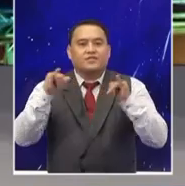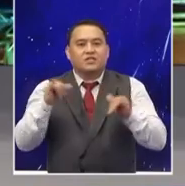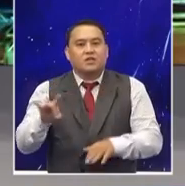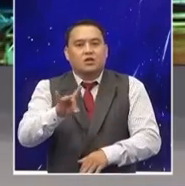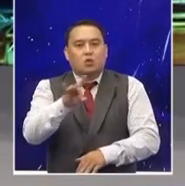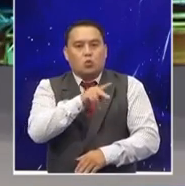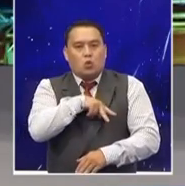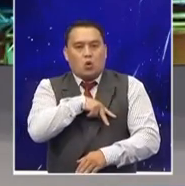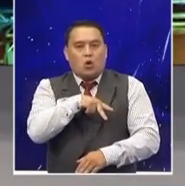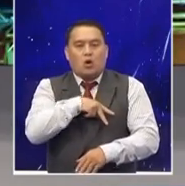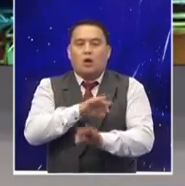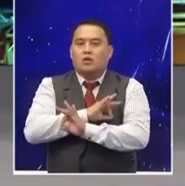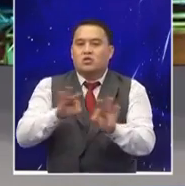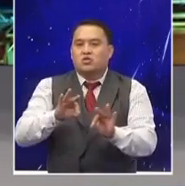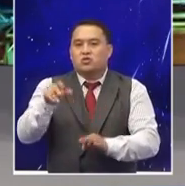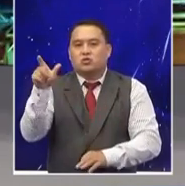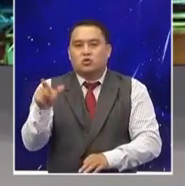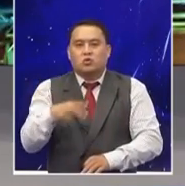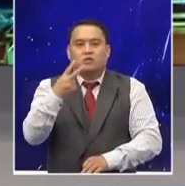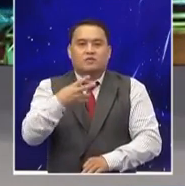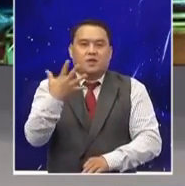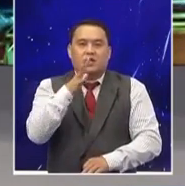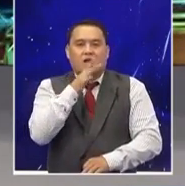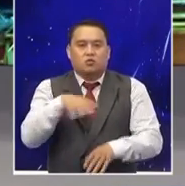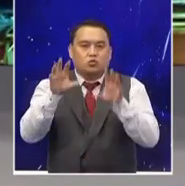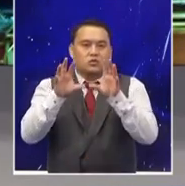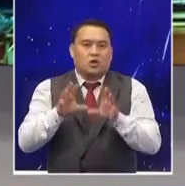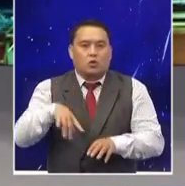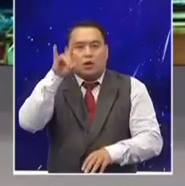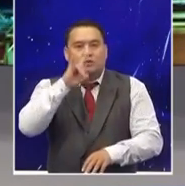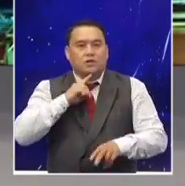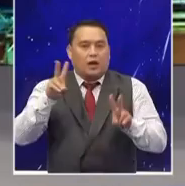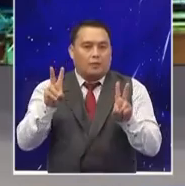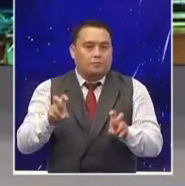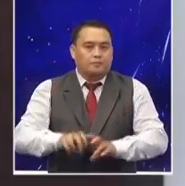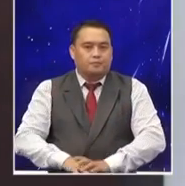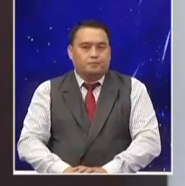региона наградил отличившихся граждан и филейной медалью 25 лет конституции казахстана